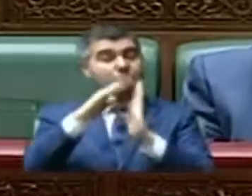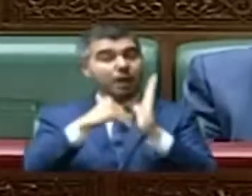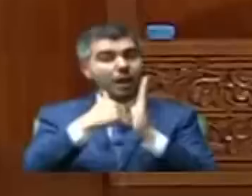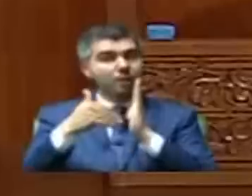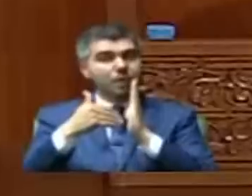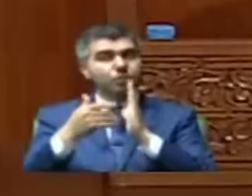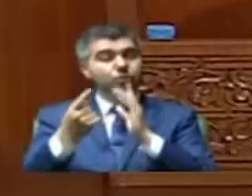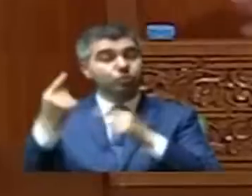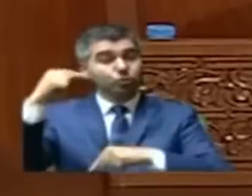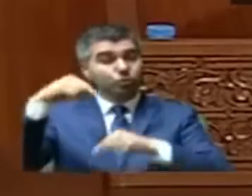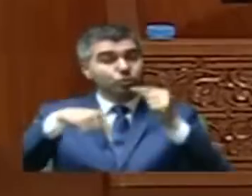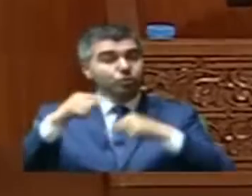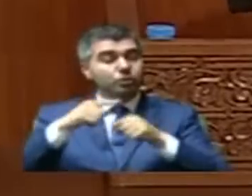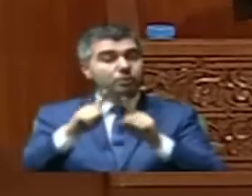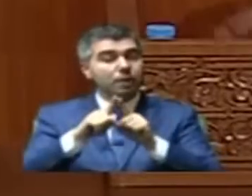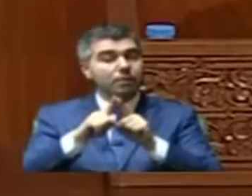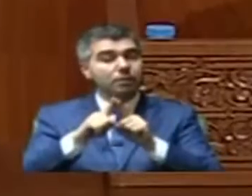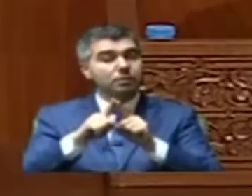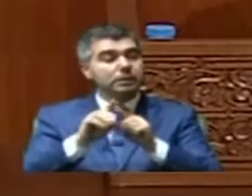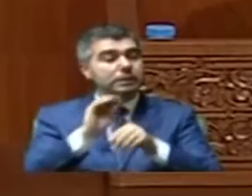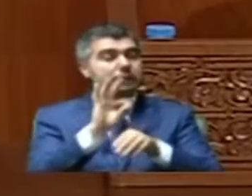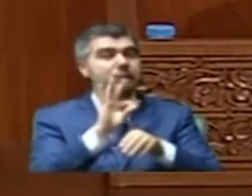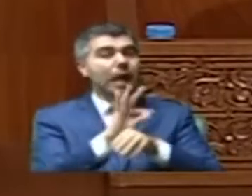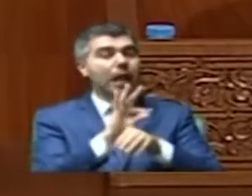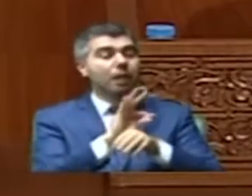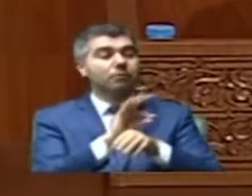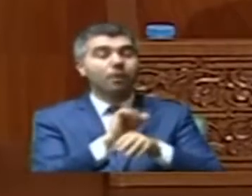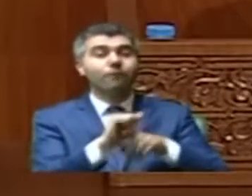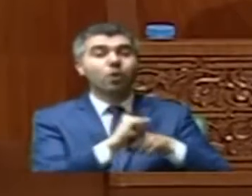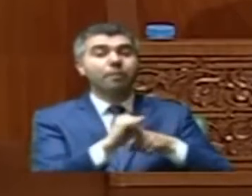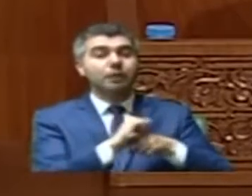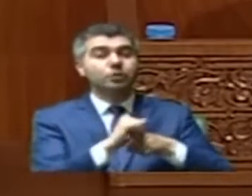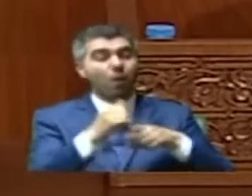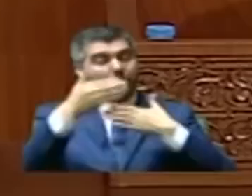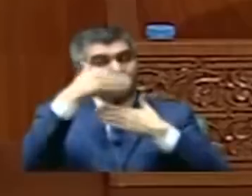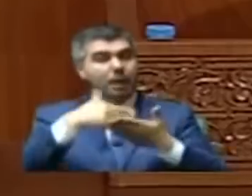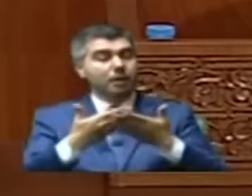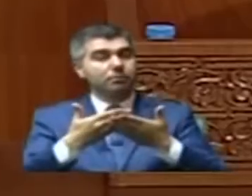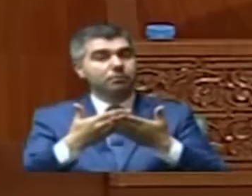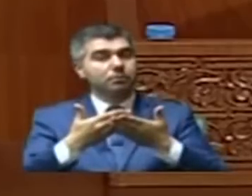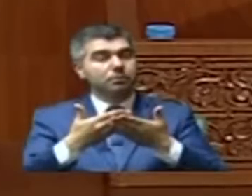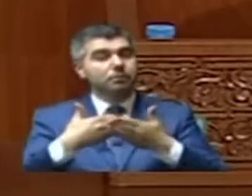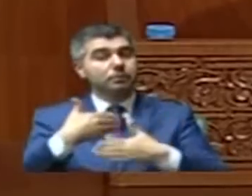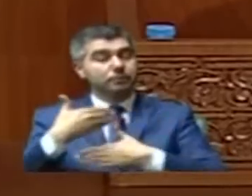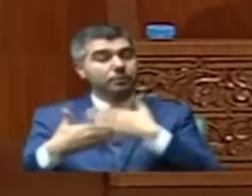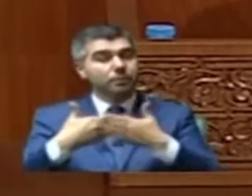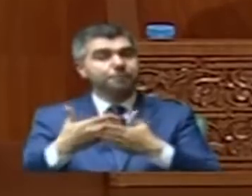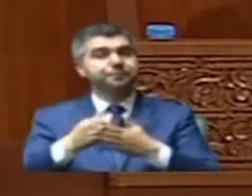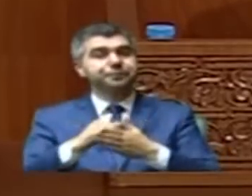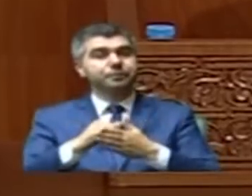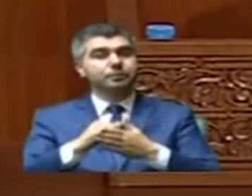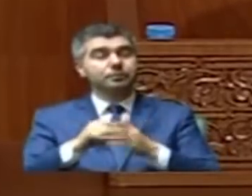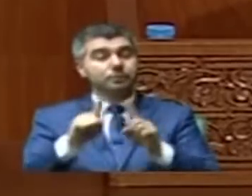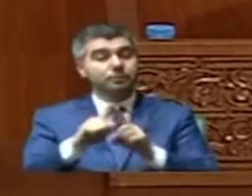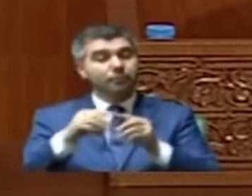للتنميه بدات منذ فتره وغادي تستمر وحنا الان بصدد وضع